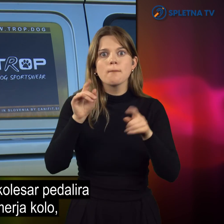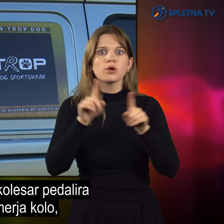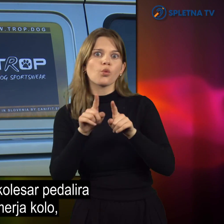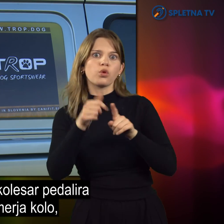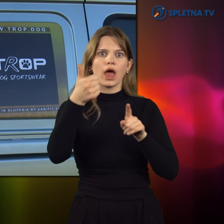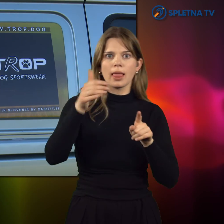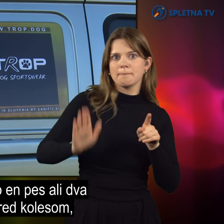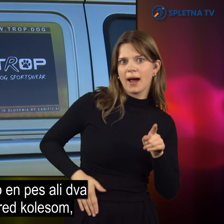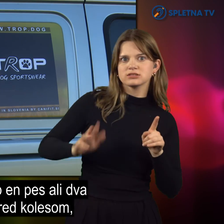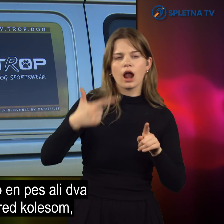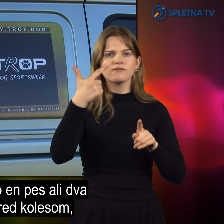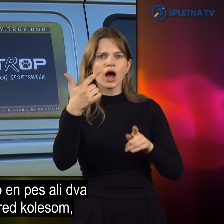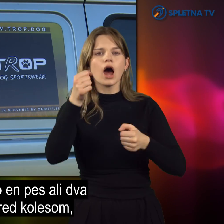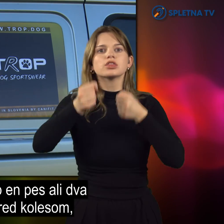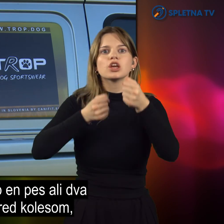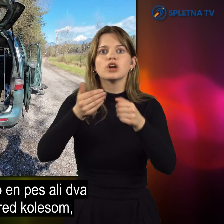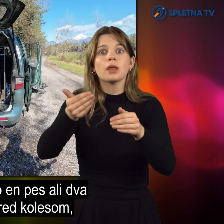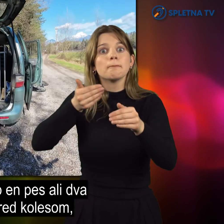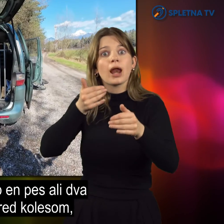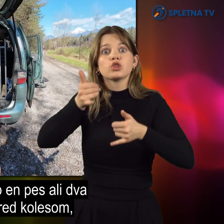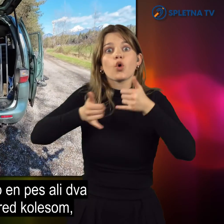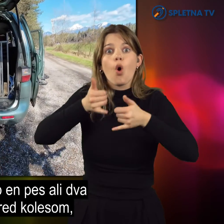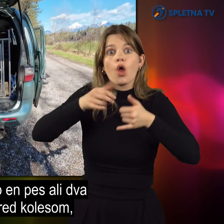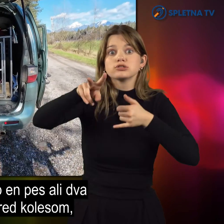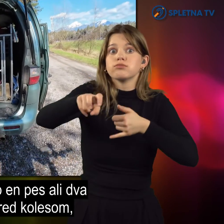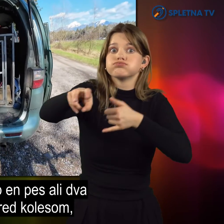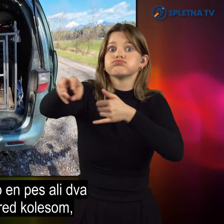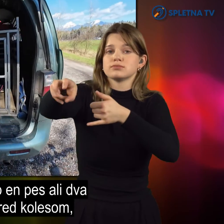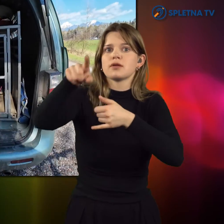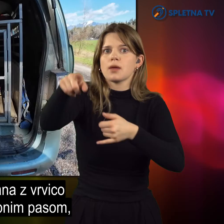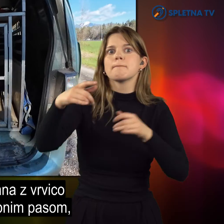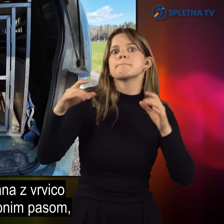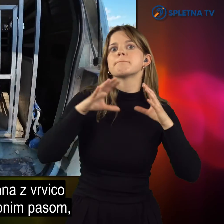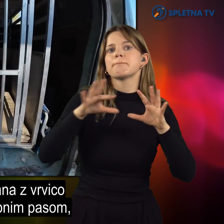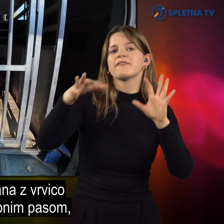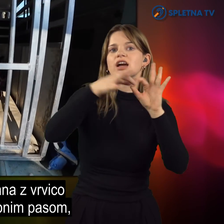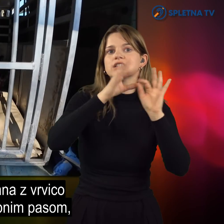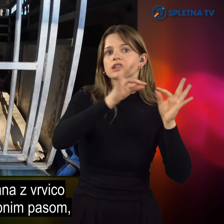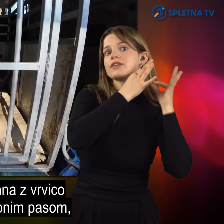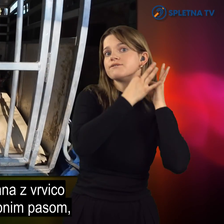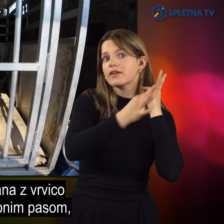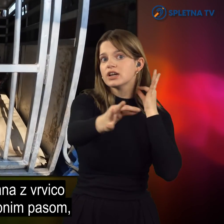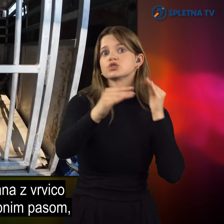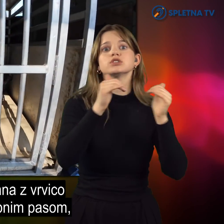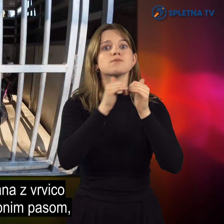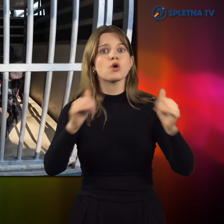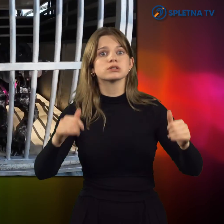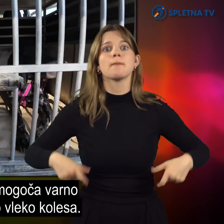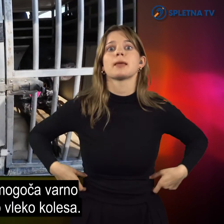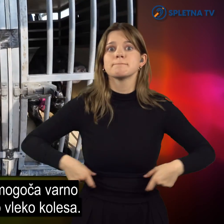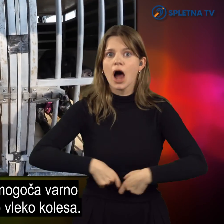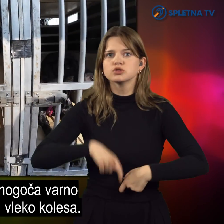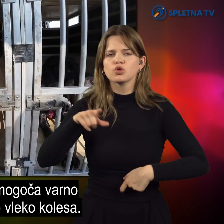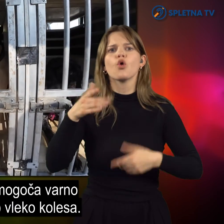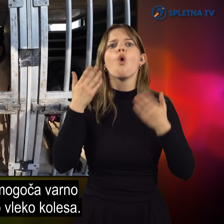usmerja kolo, medtem ko en pes ali dva tečeta pred kolesom, privezana z vrvico in posebnim pasom, ki